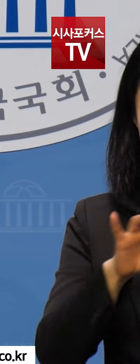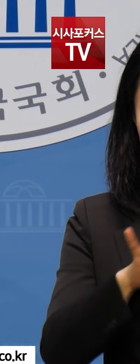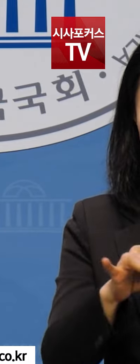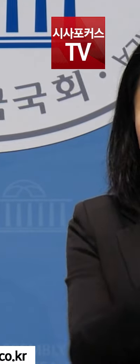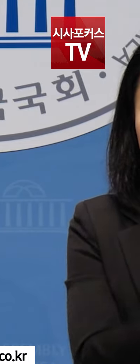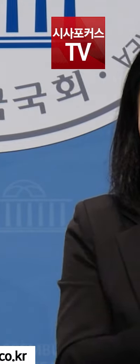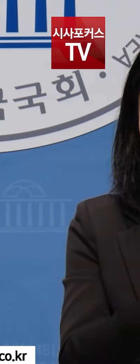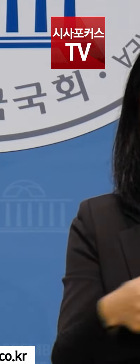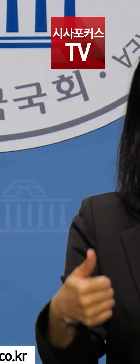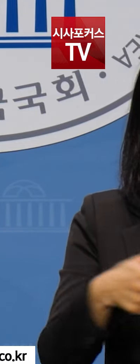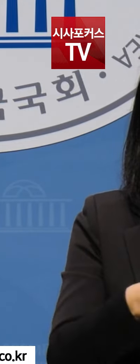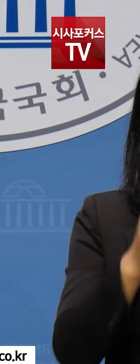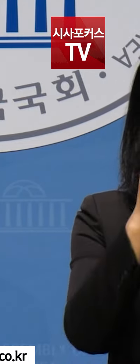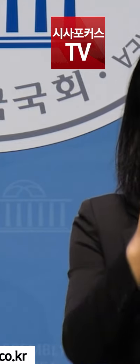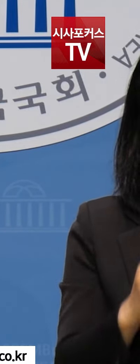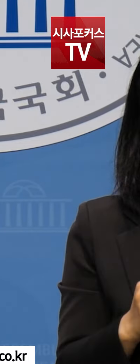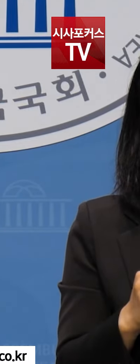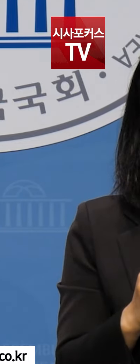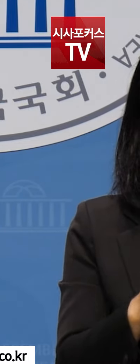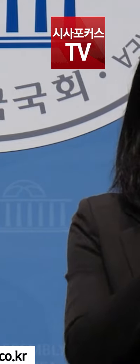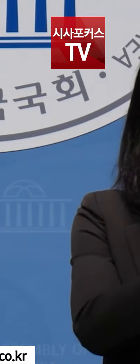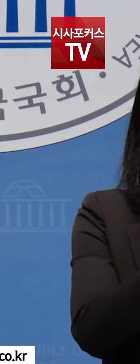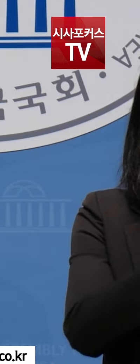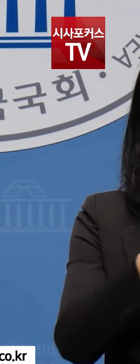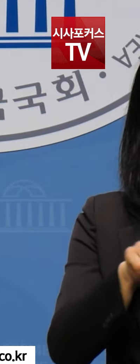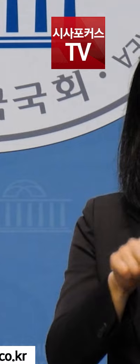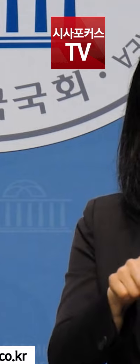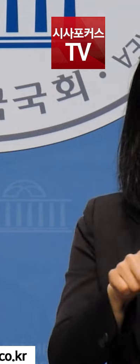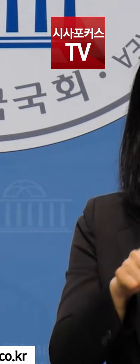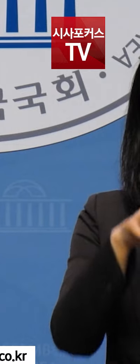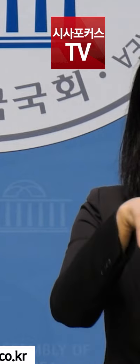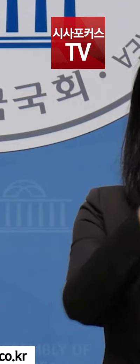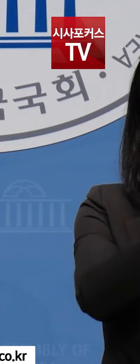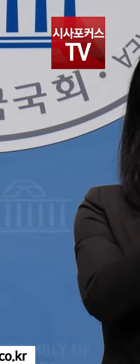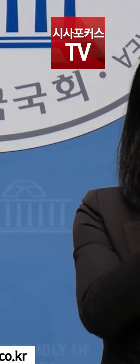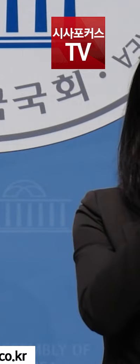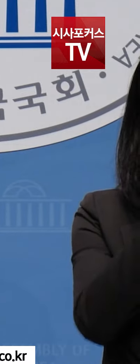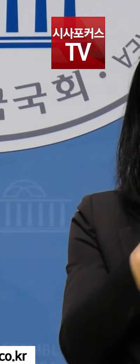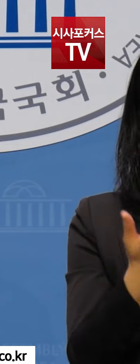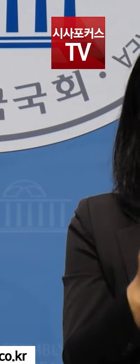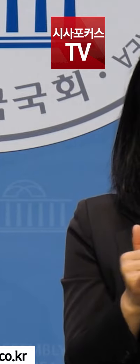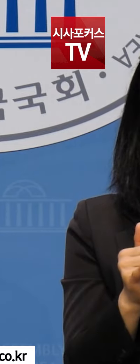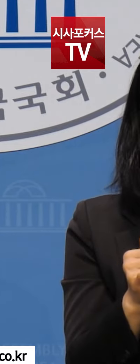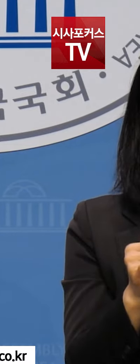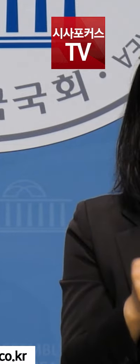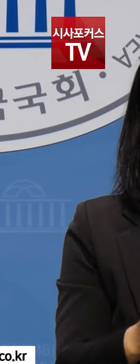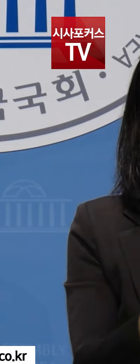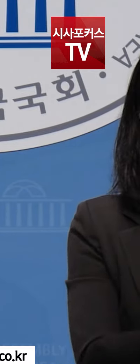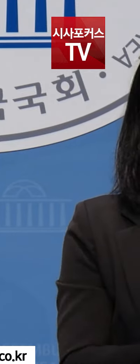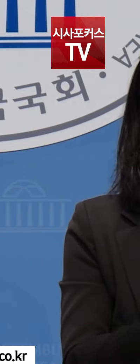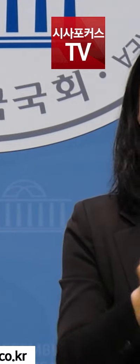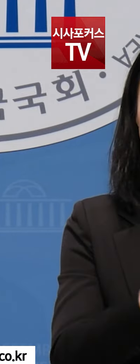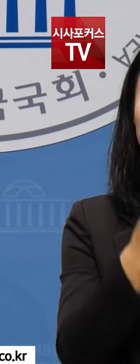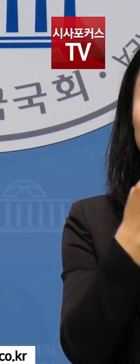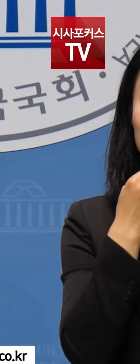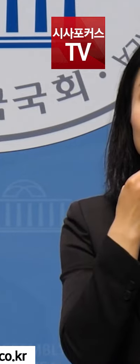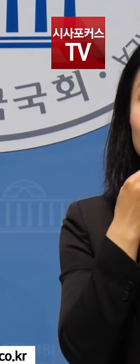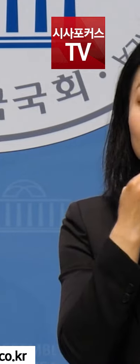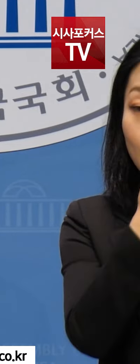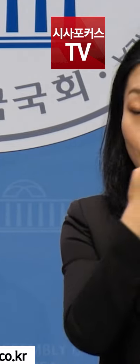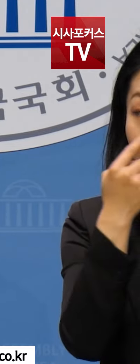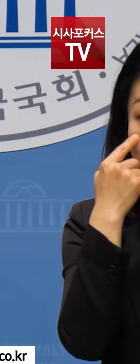방송통신위가 자문을 의뢰한 네 곳의 법무부분으로부터 모두 3인 체제의 합법성을 확인받은 것으로